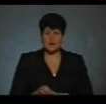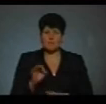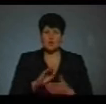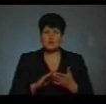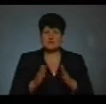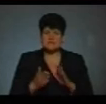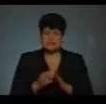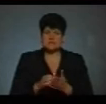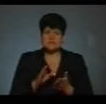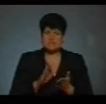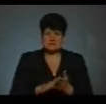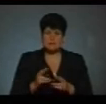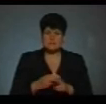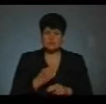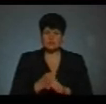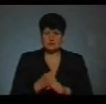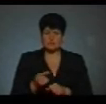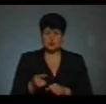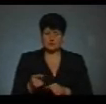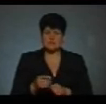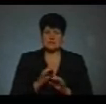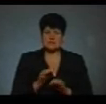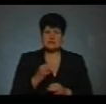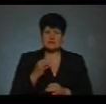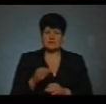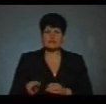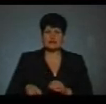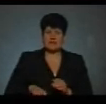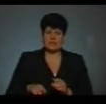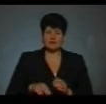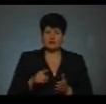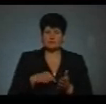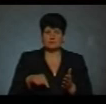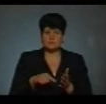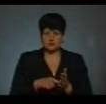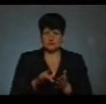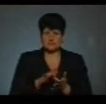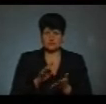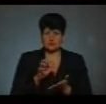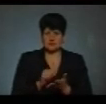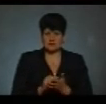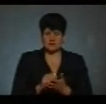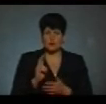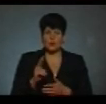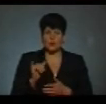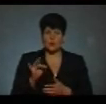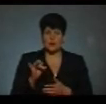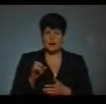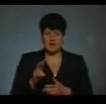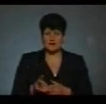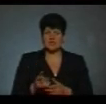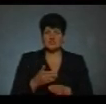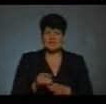ситуацію із реєстрацією безробітних в Тернополі розповів директор міськрайонного центру зайнятості Анатолій Куриляк. За його словами, частина з